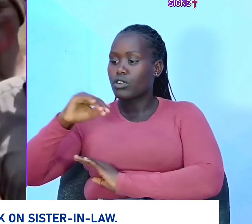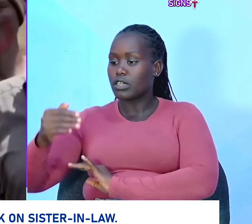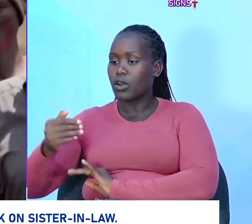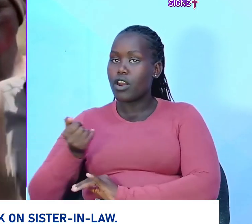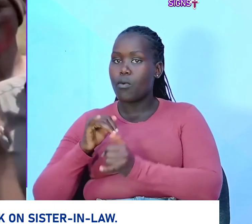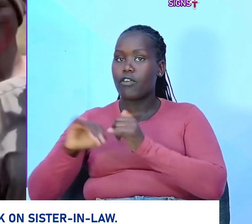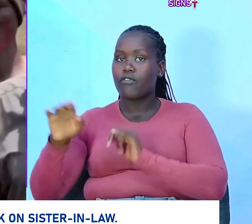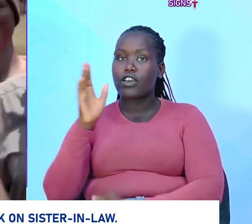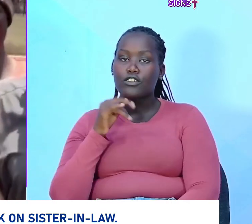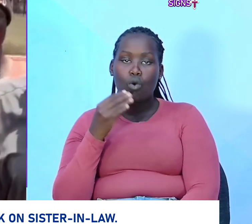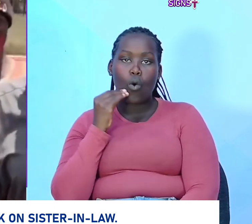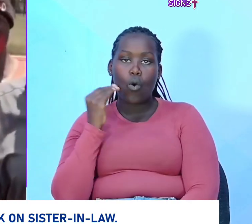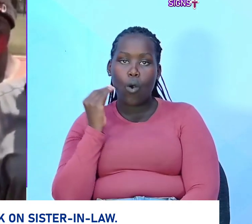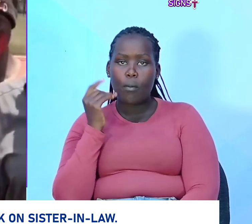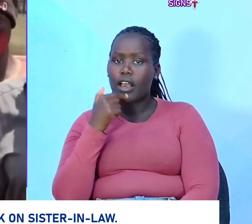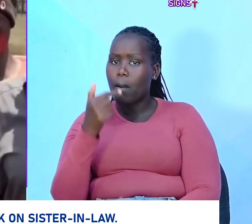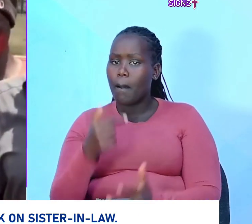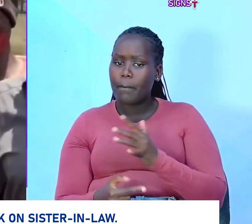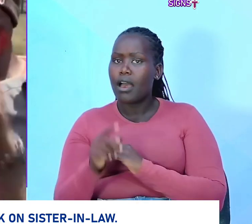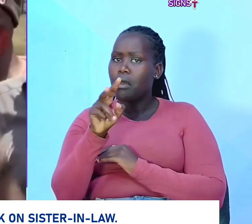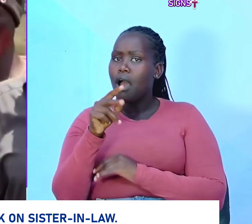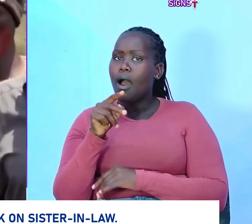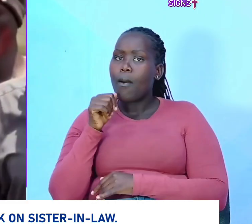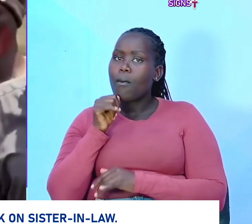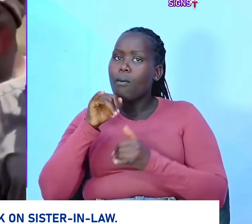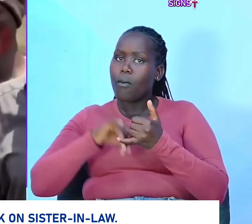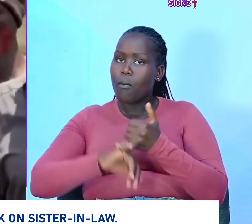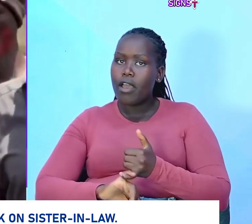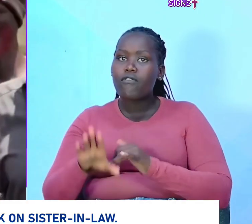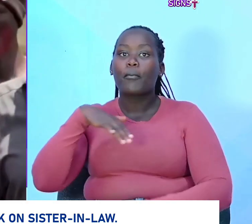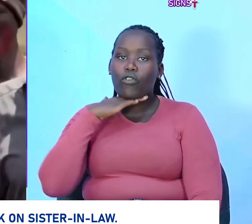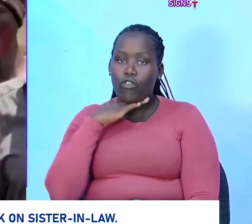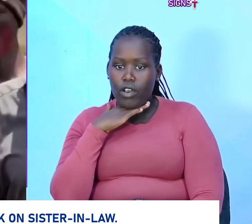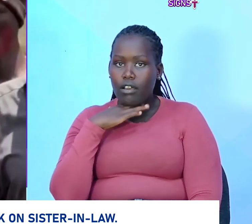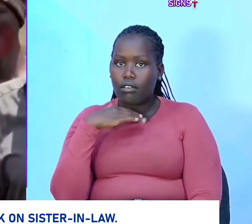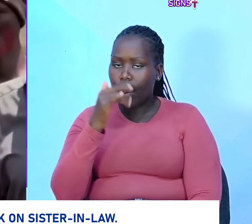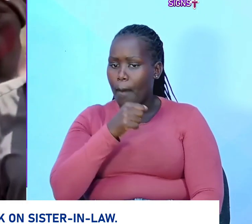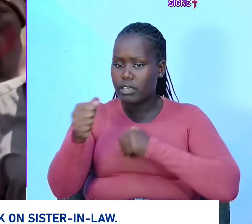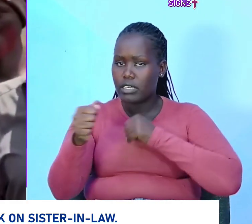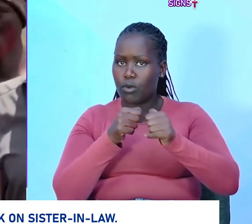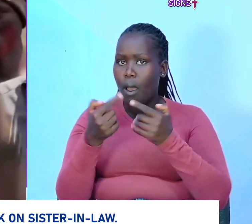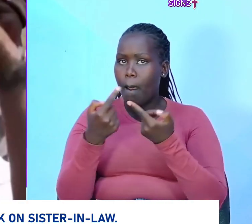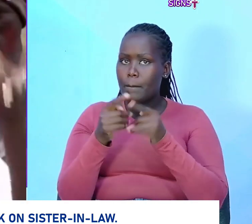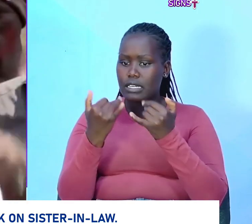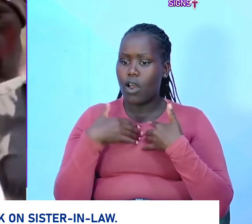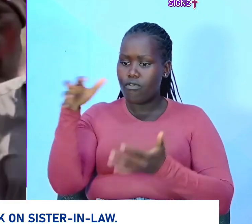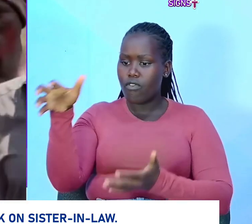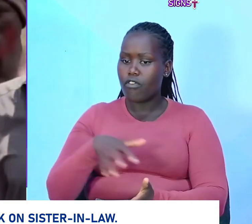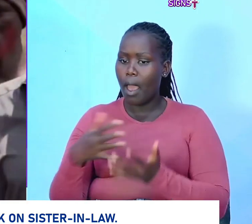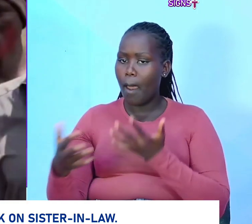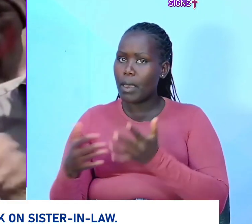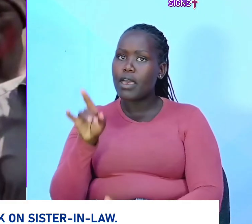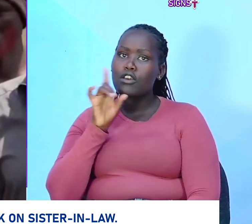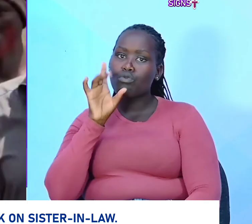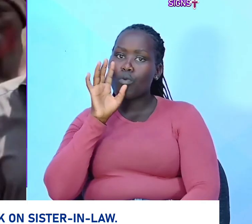Nikamwambia kwa simu, bibi wako amepigwa na ndugu wako wawili, amekufa. Akaniambia sasa sina sahi fare, labda kesho asubuhi